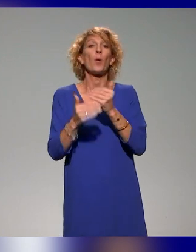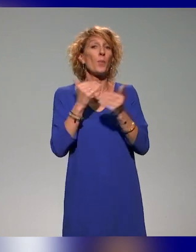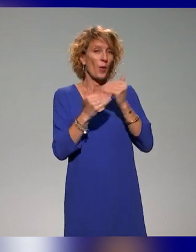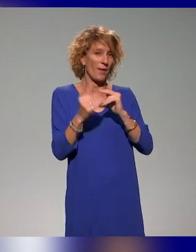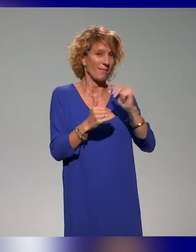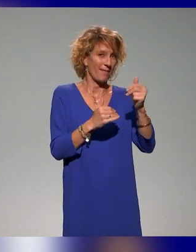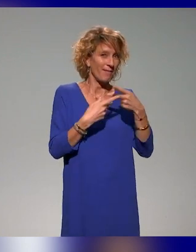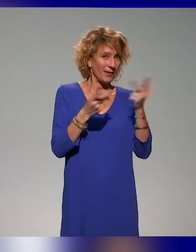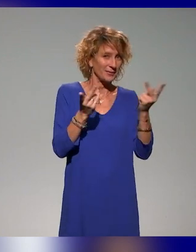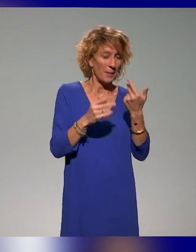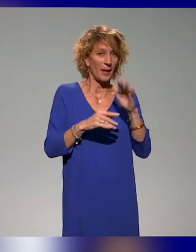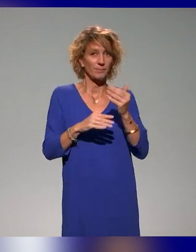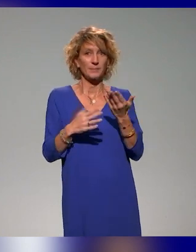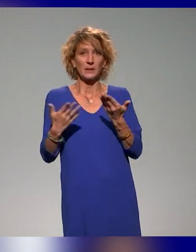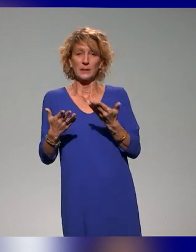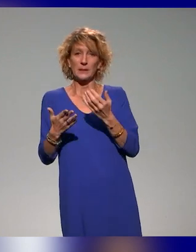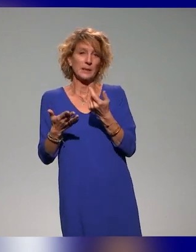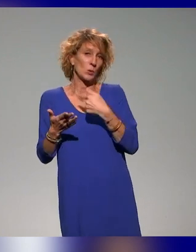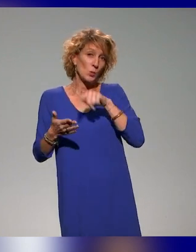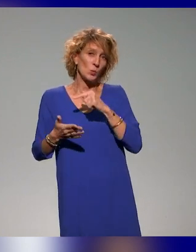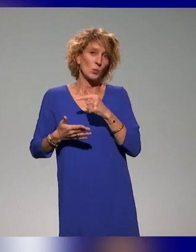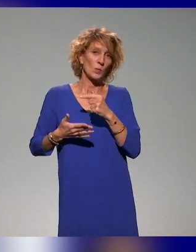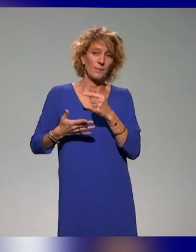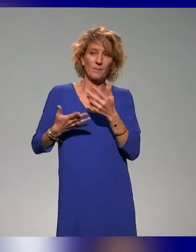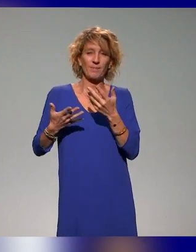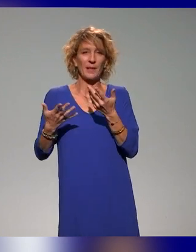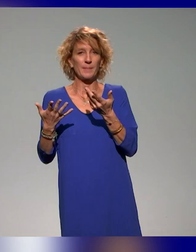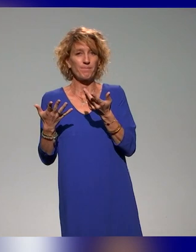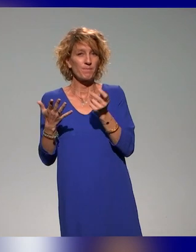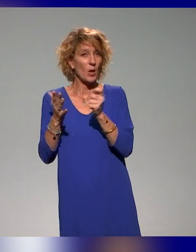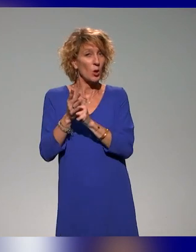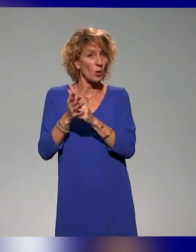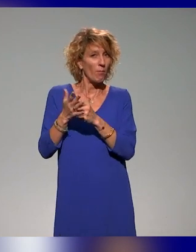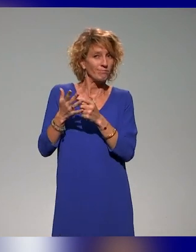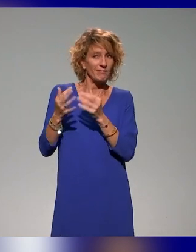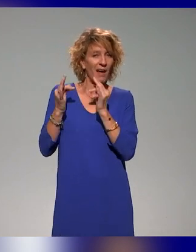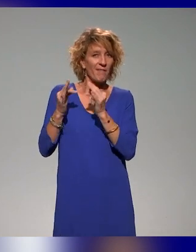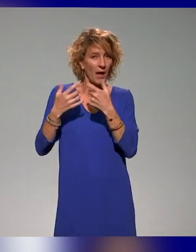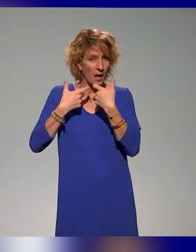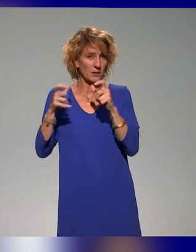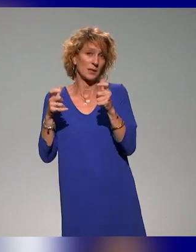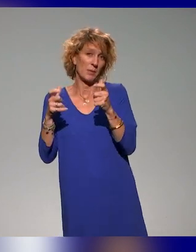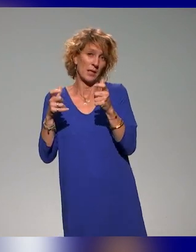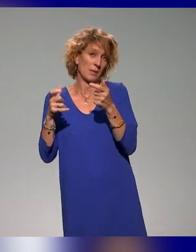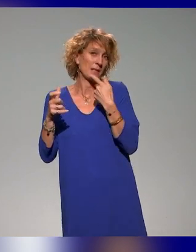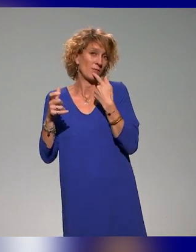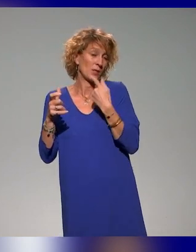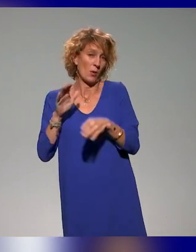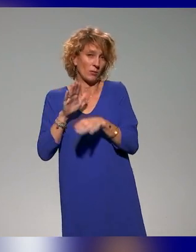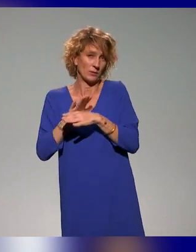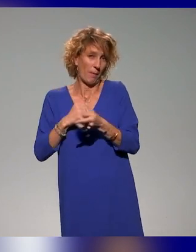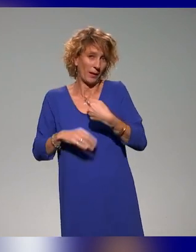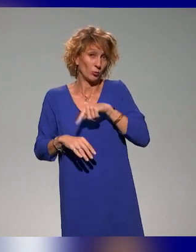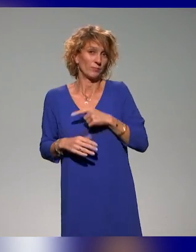patientez encore un petit peu. Notre marque de fabrique aussi, c'est que quand on parle, nous, d'accessibilité, on essaye d'être accessible au maximum.